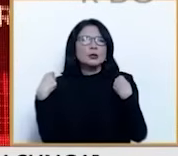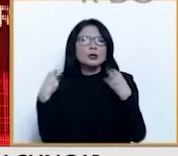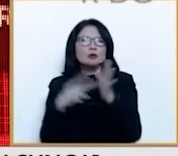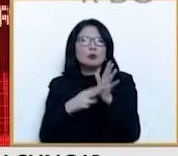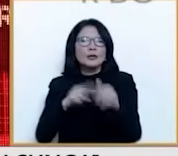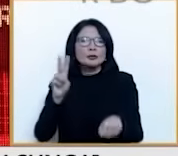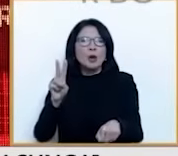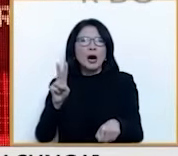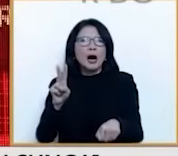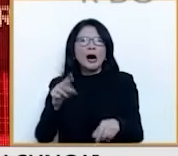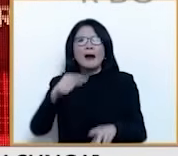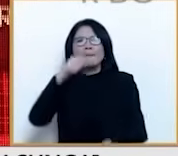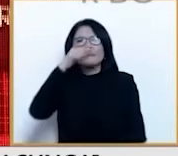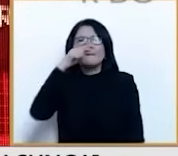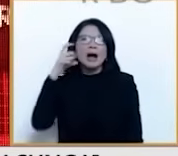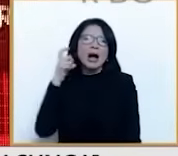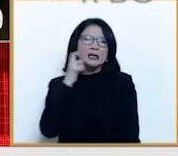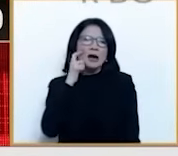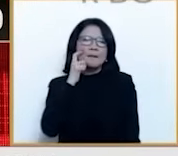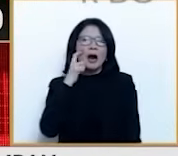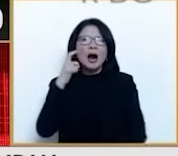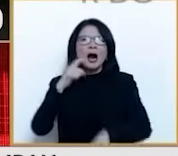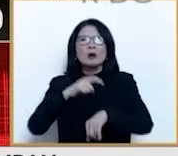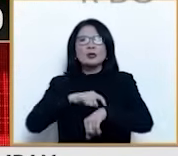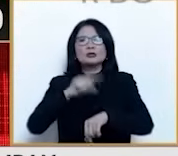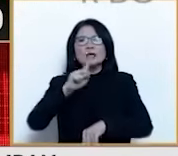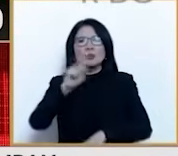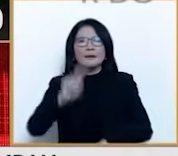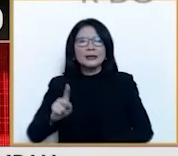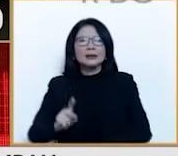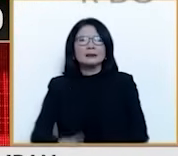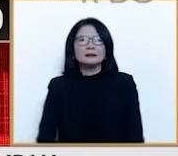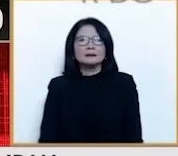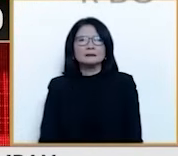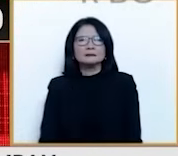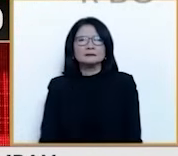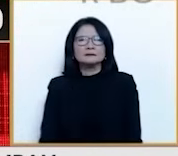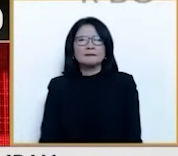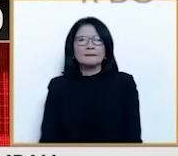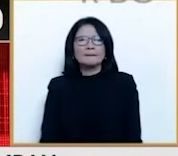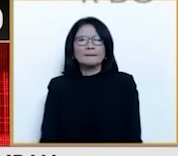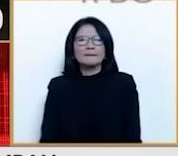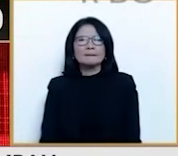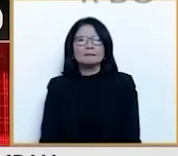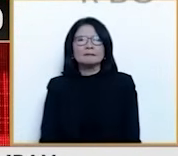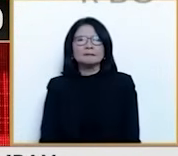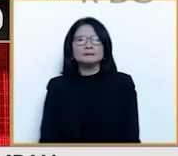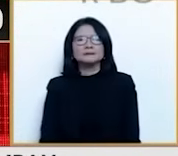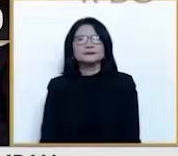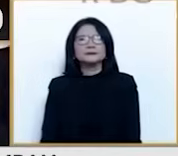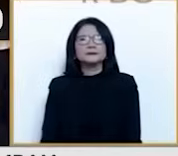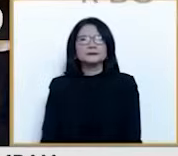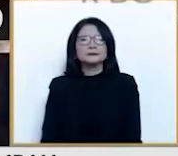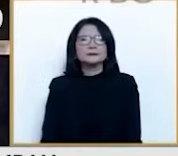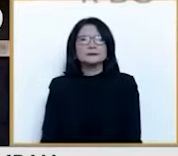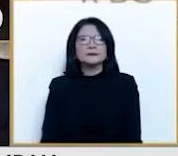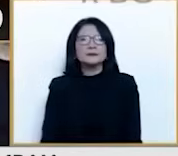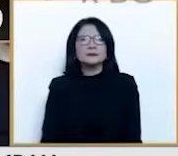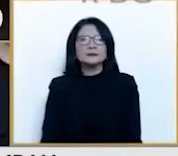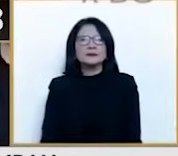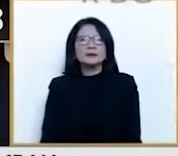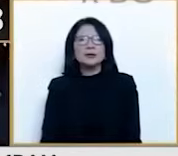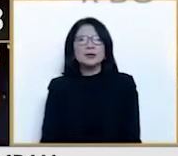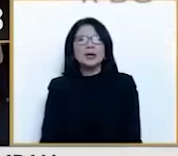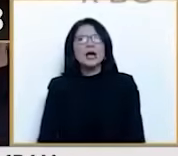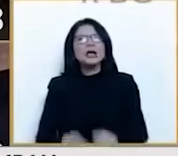2 Bapak Dharma Pongrekun. Waktunya 1 menit sejak Bapak berbicara, kami persilakan. Baik, terima kasih.